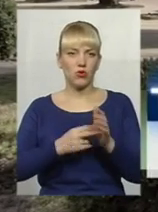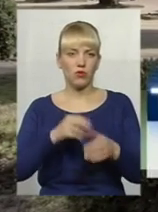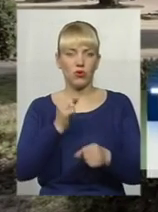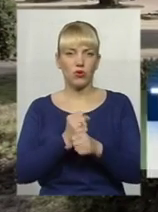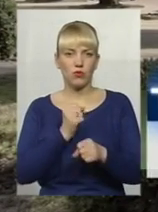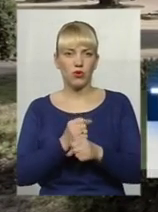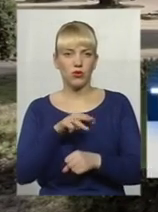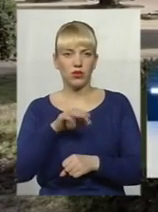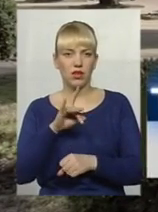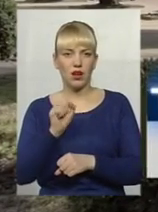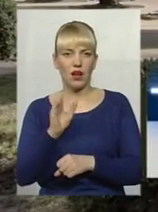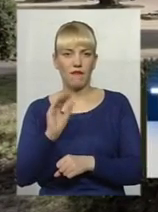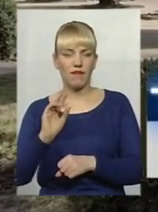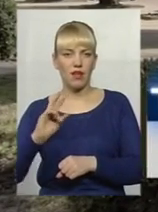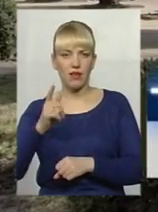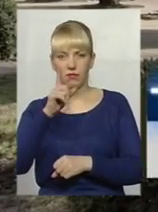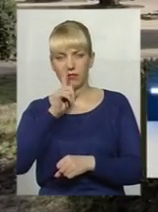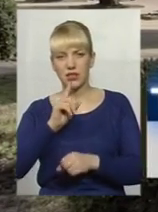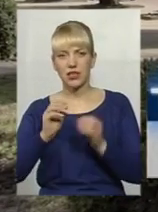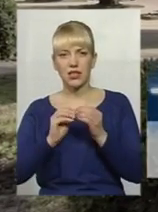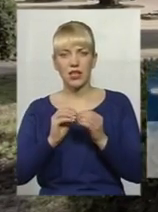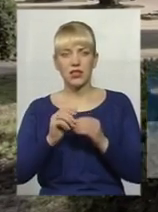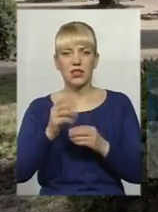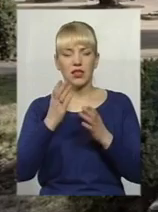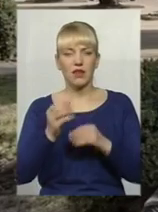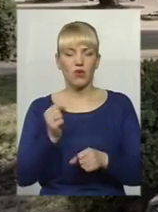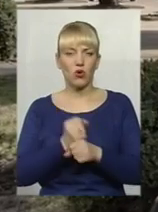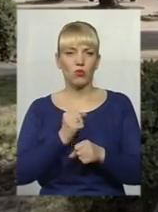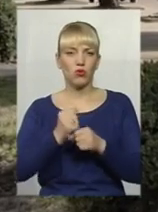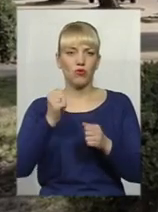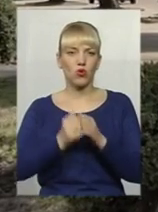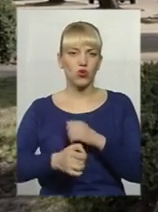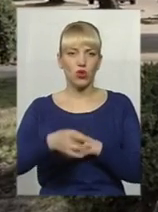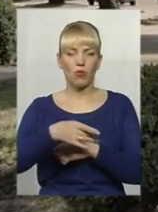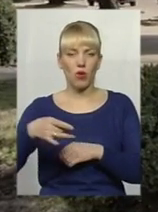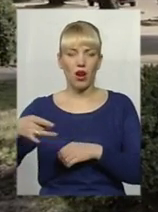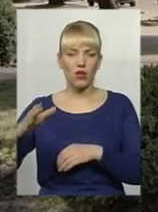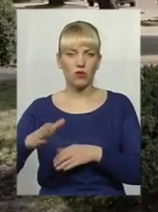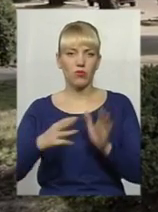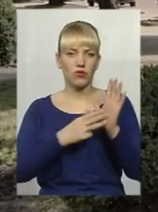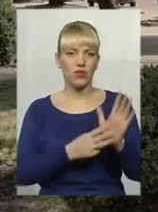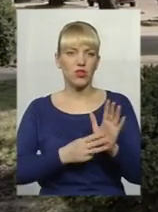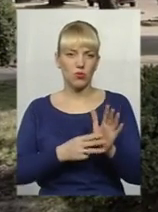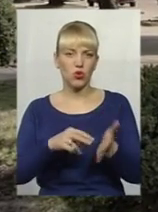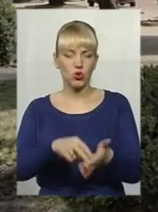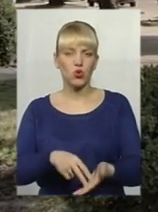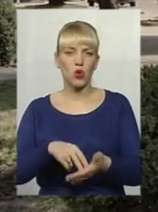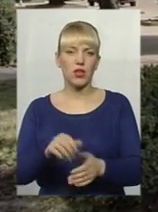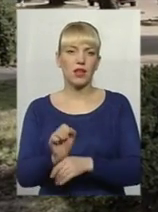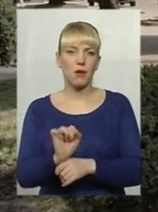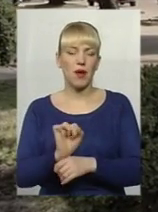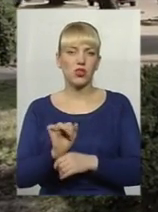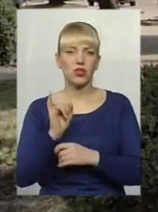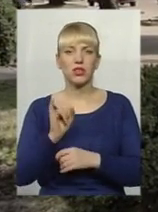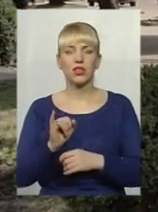травні місяці, 10 днів роботи. Це в кожному мікрорайоні буде 8 годин стояти машина з